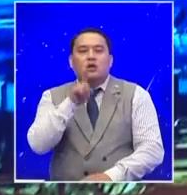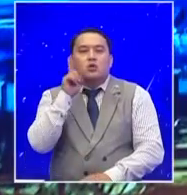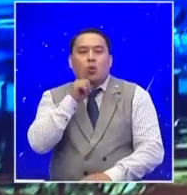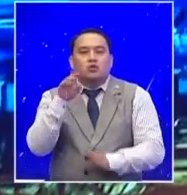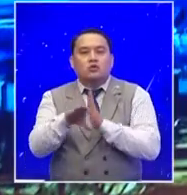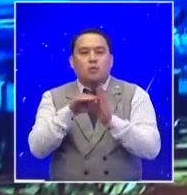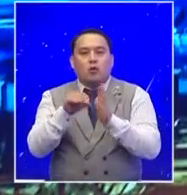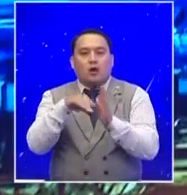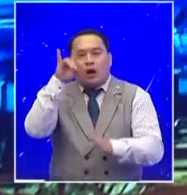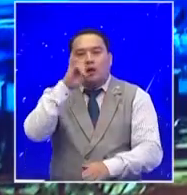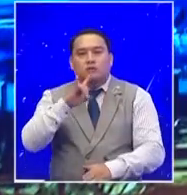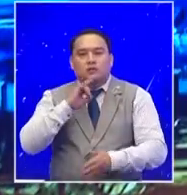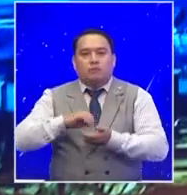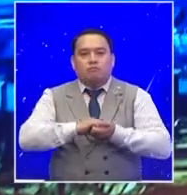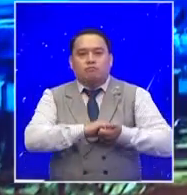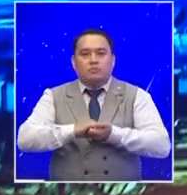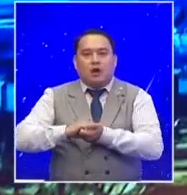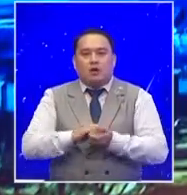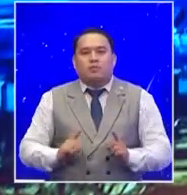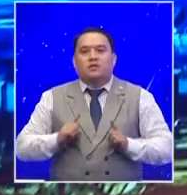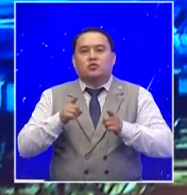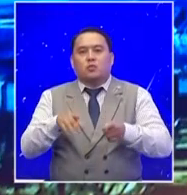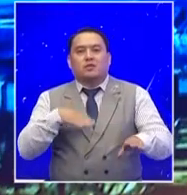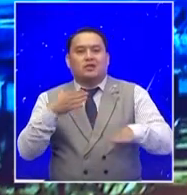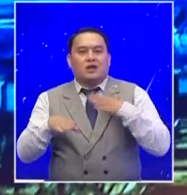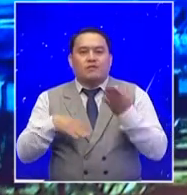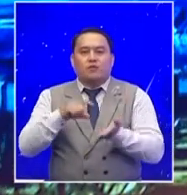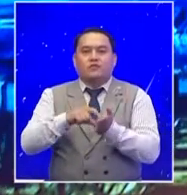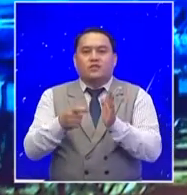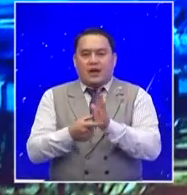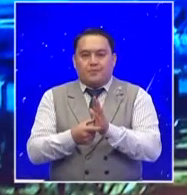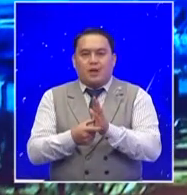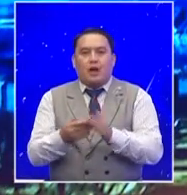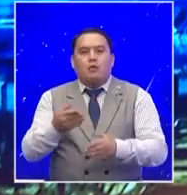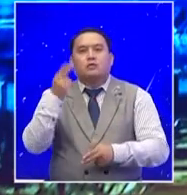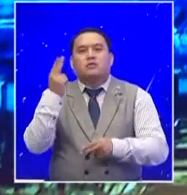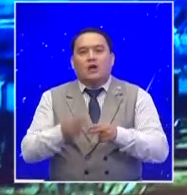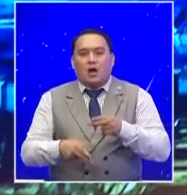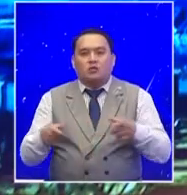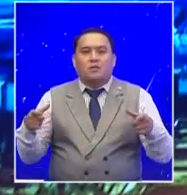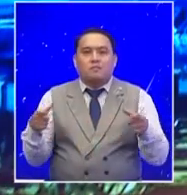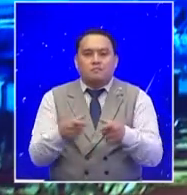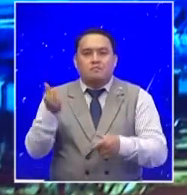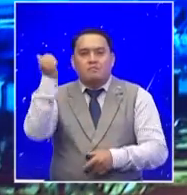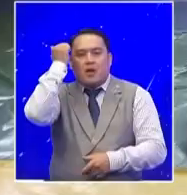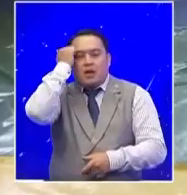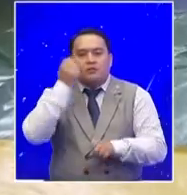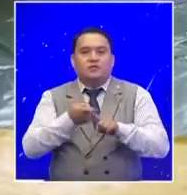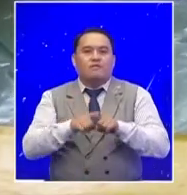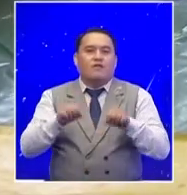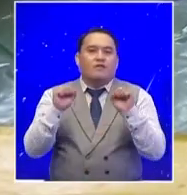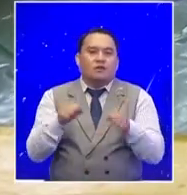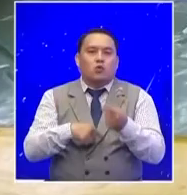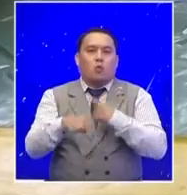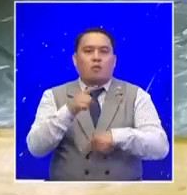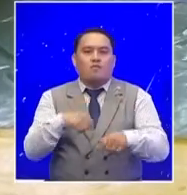Юношеская сборная Казахстана по греко-римской борьбе приступила к тренировкам в зале. После затянувшихся ограничительных мер это хорошая возможность